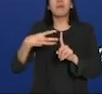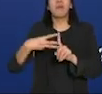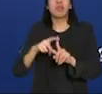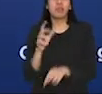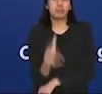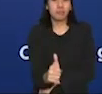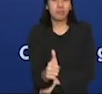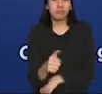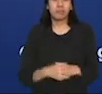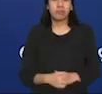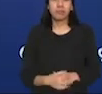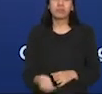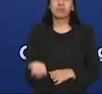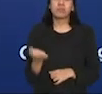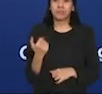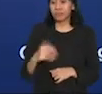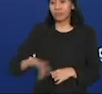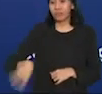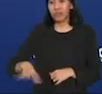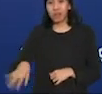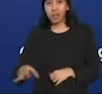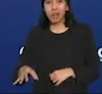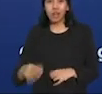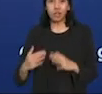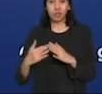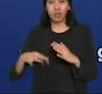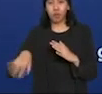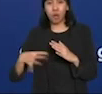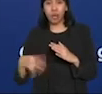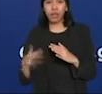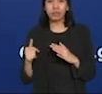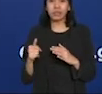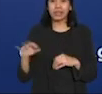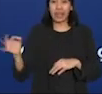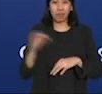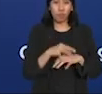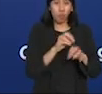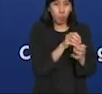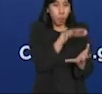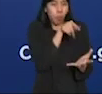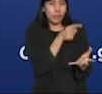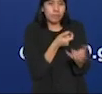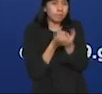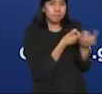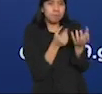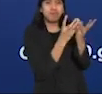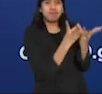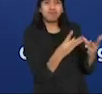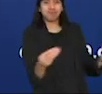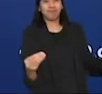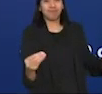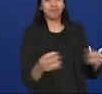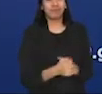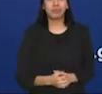lakukan bersama keluarga di rumah dengan melakukan pemberantasan sarang nyamuk Kita yakin bahwa